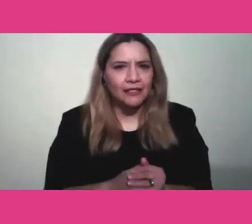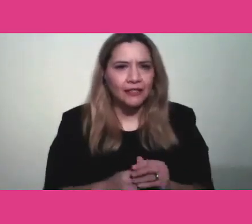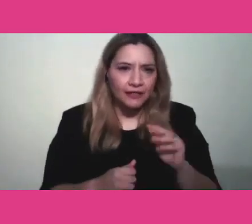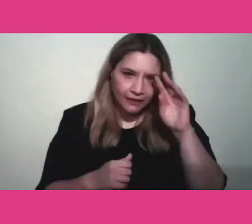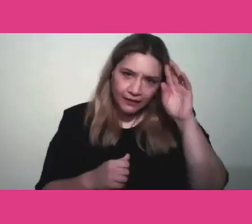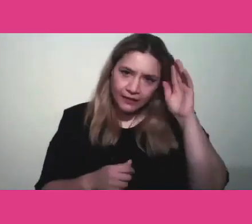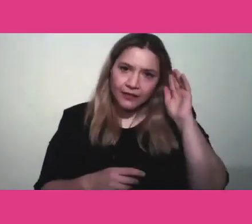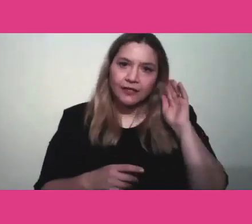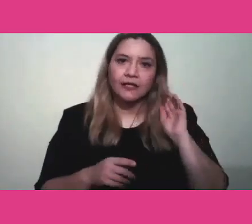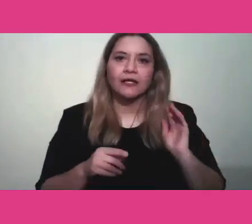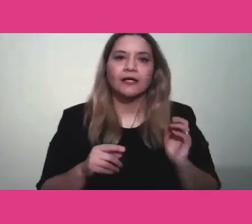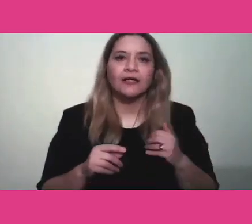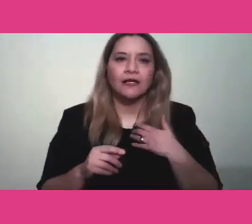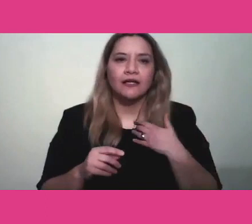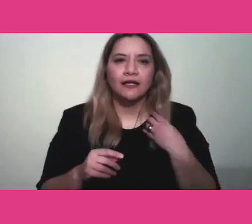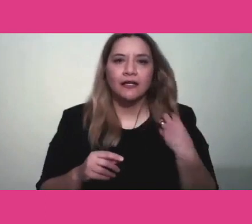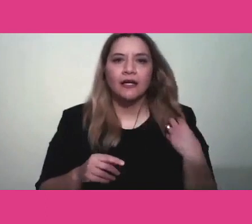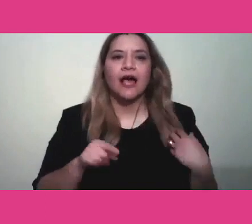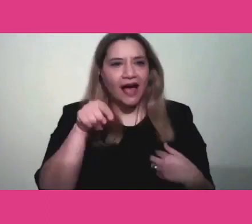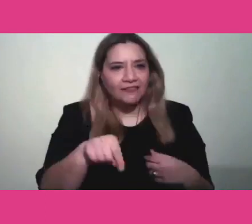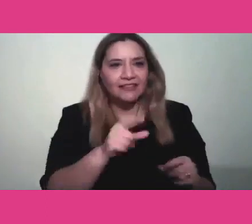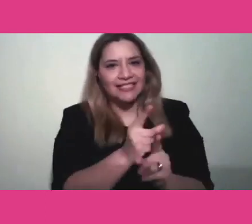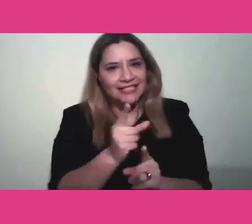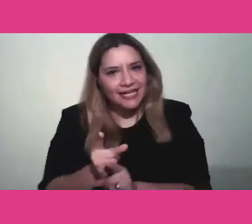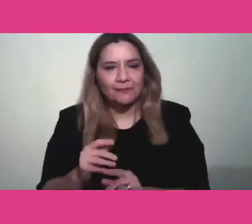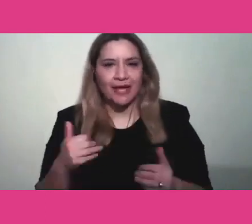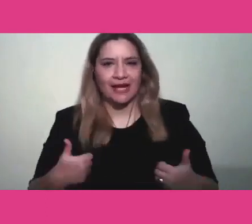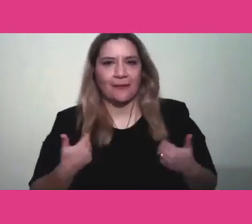παιχνίδια, αυτά τα συγκεκριμένα.